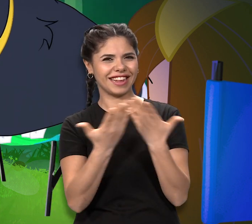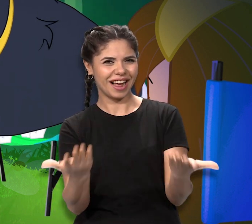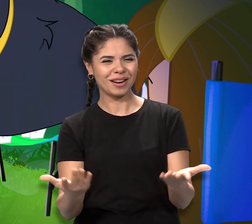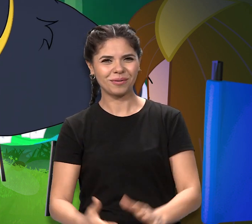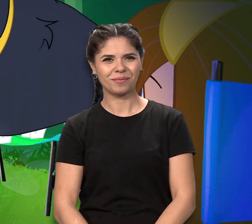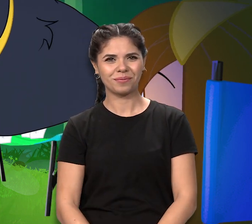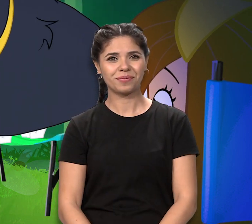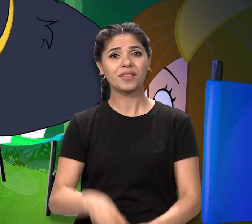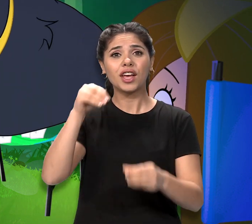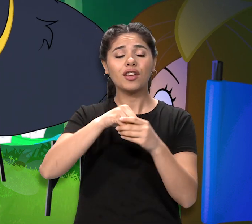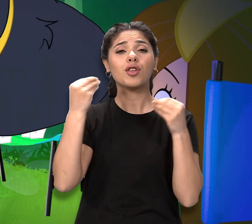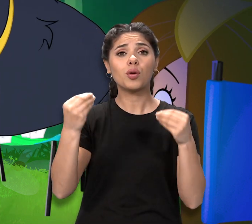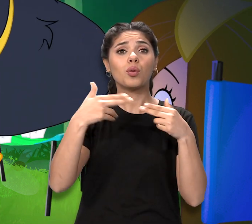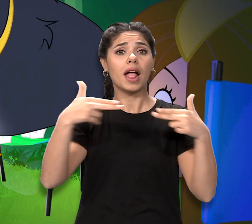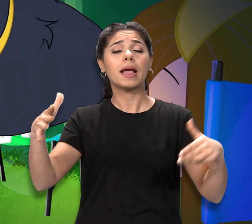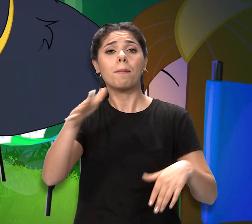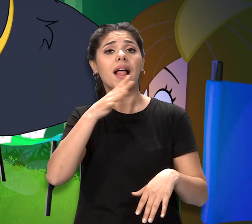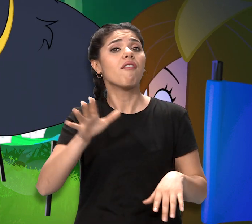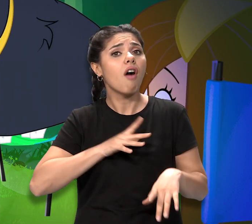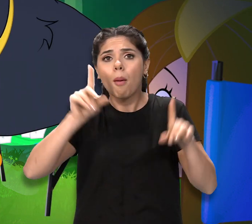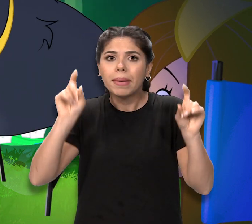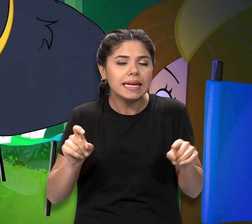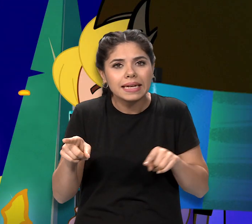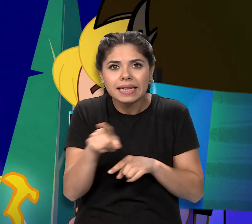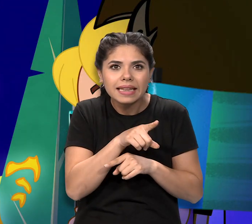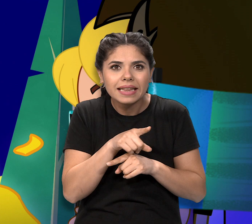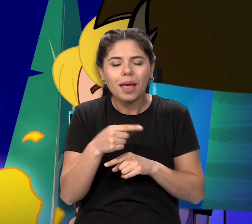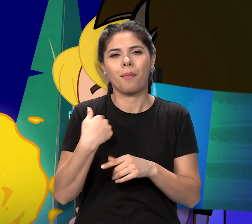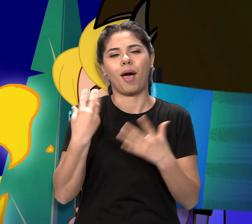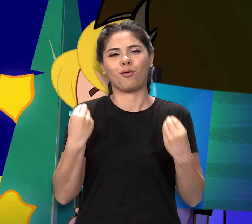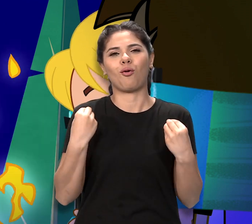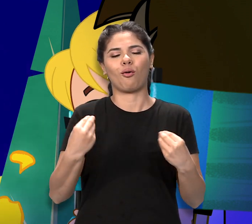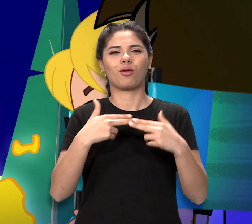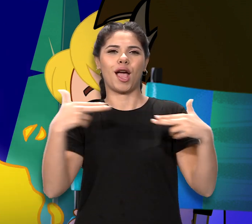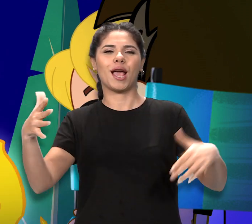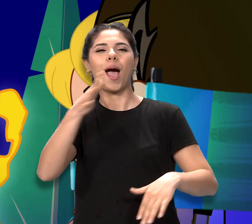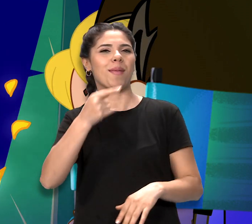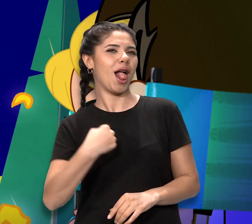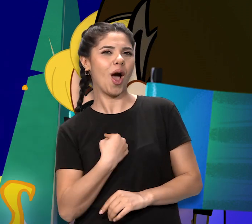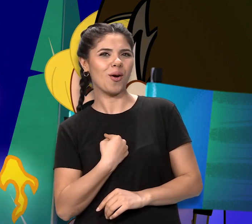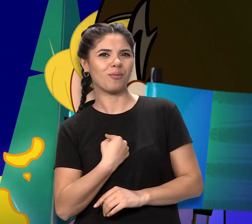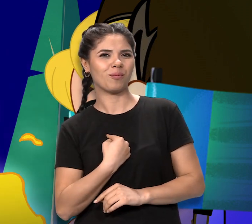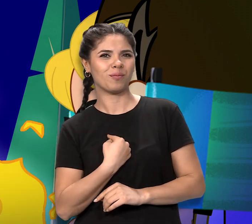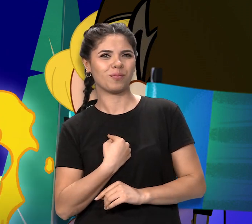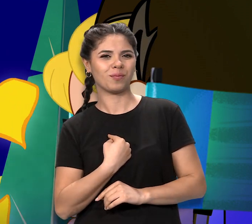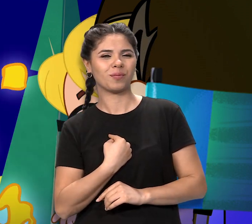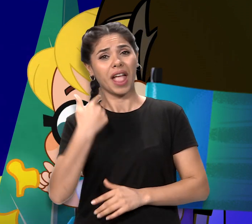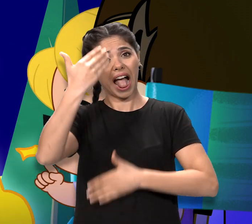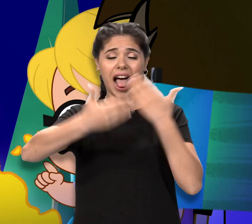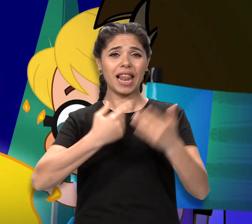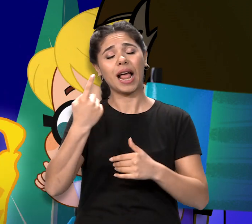geceler. Aranızda güzel bir hikaye bilen var mı? Ben çok güzel hikayeler biliyorum.